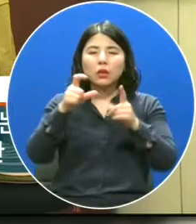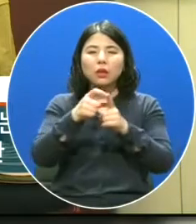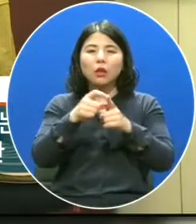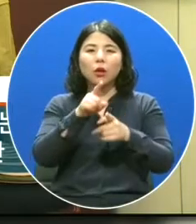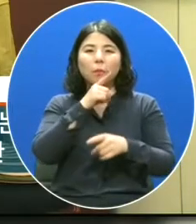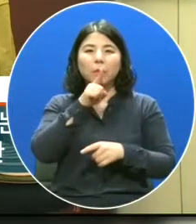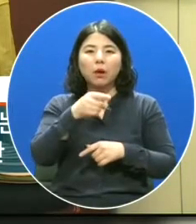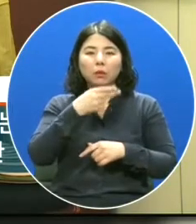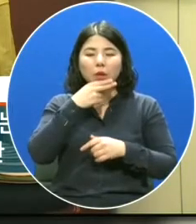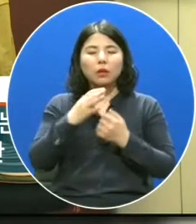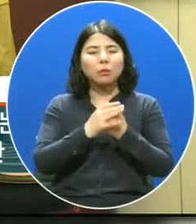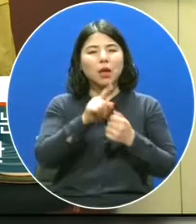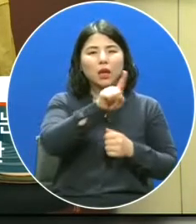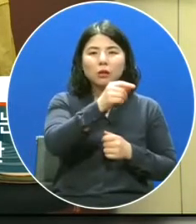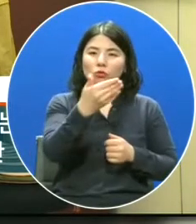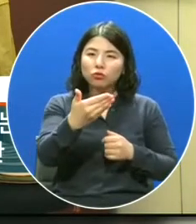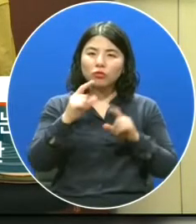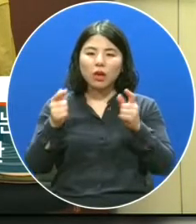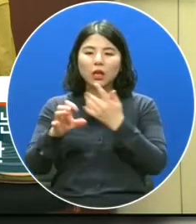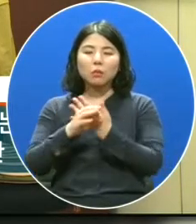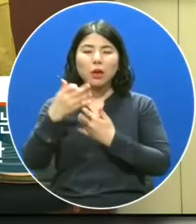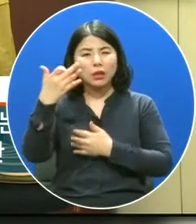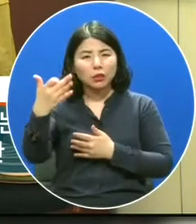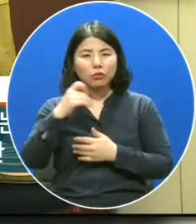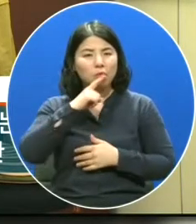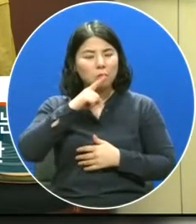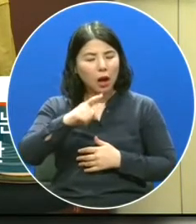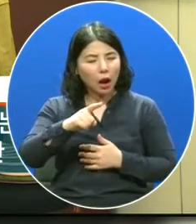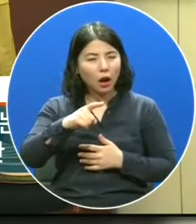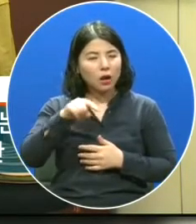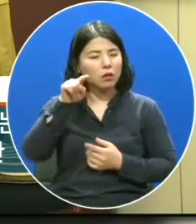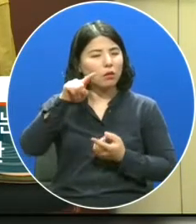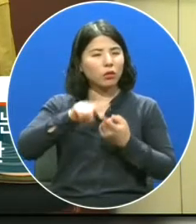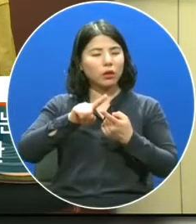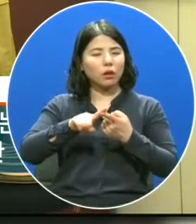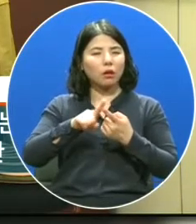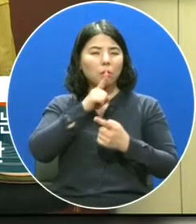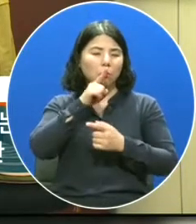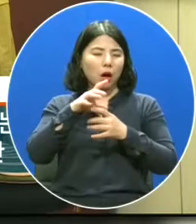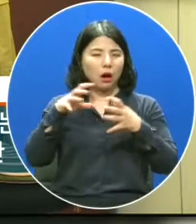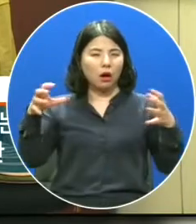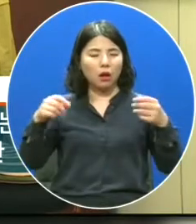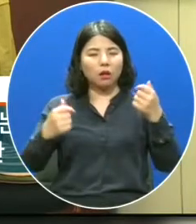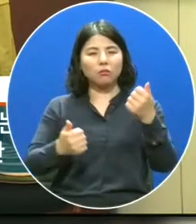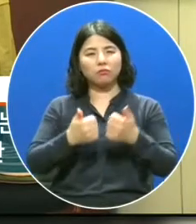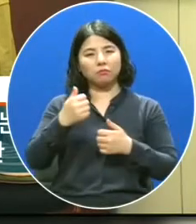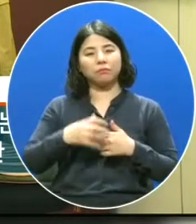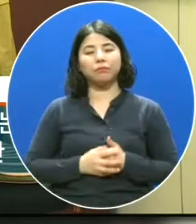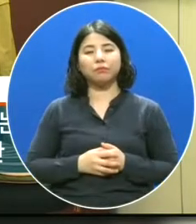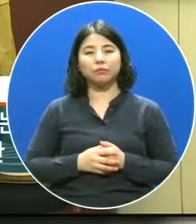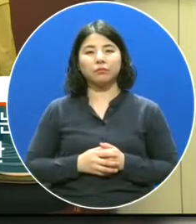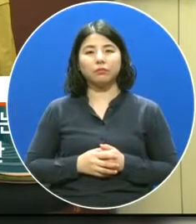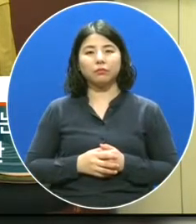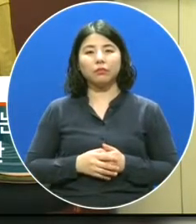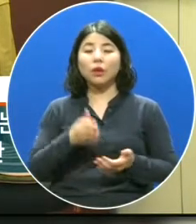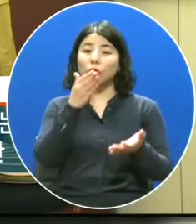때문에 코로나19로 읽어야 하느냐 아니면 코로나19로 읽어야 하느냐에 대한 논란이